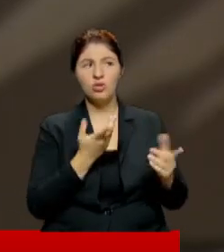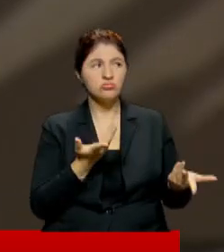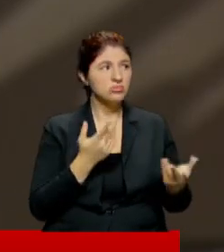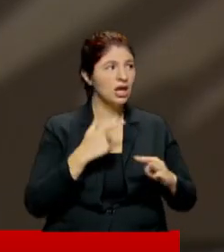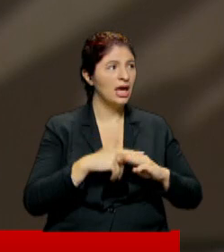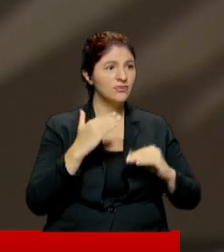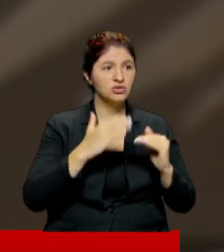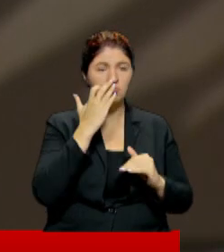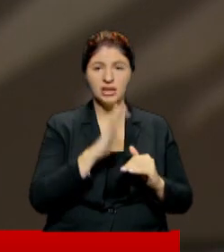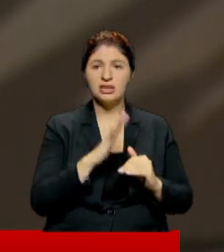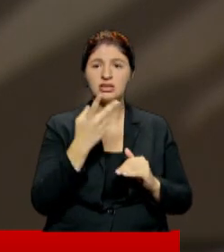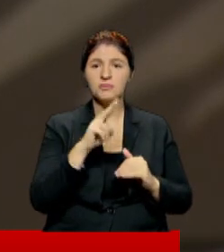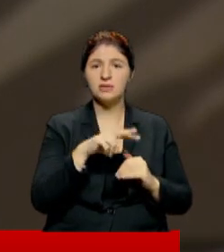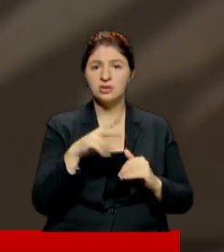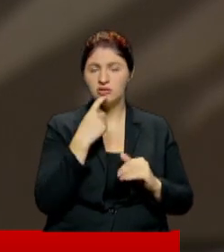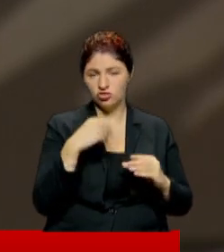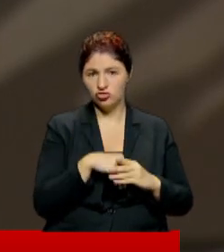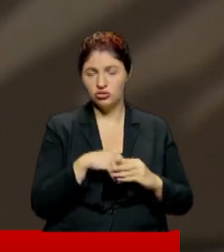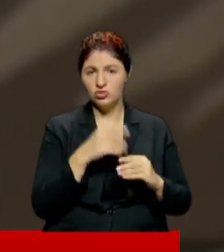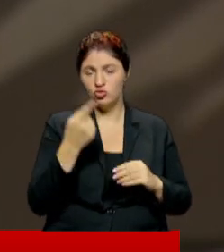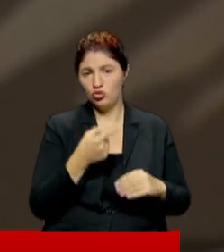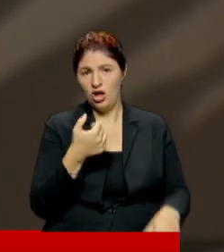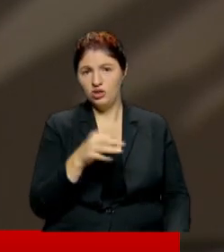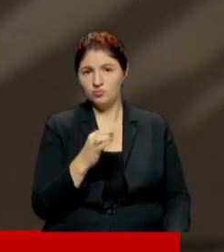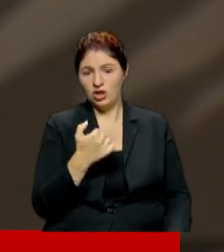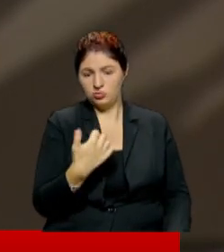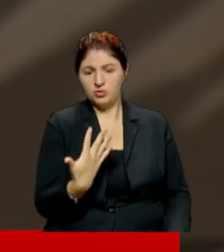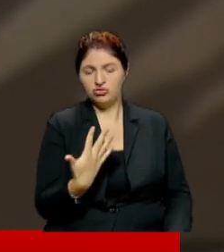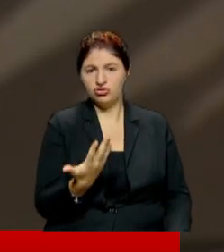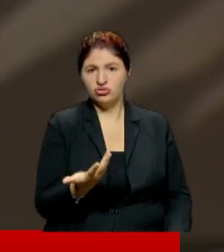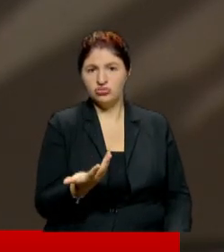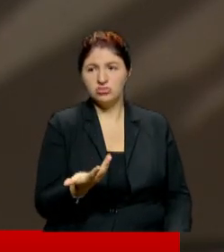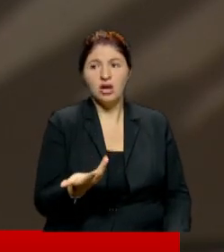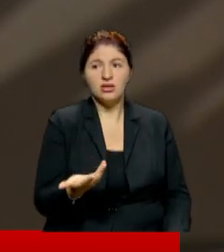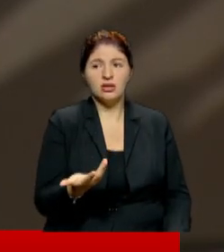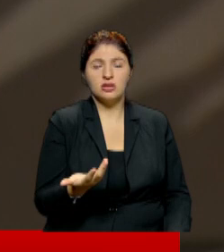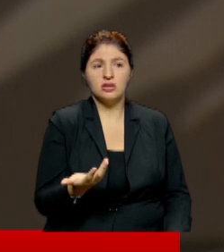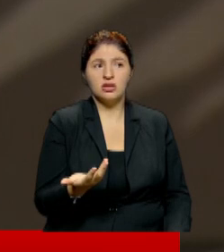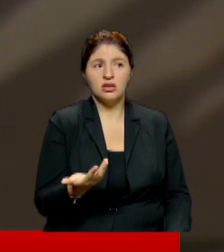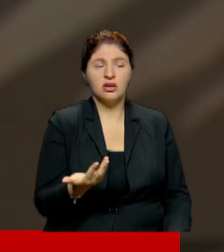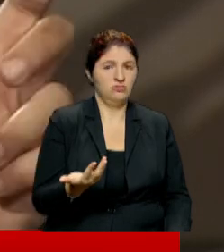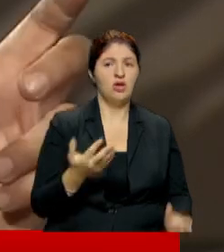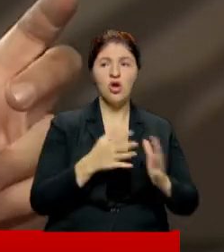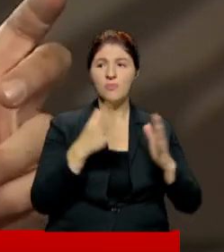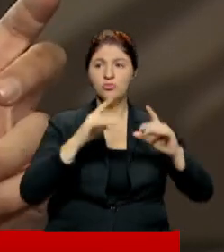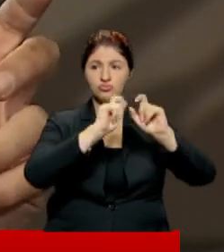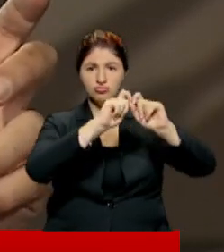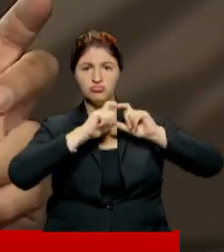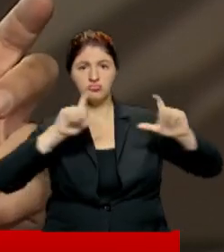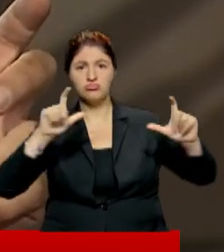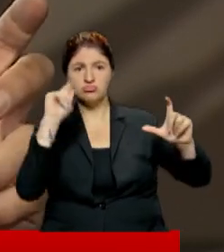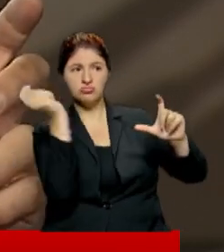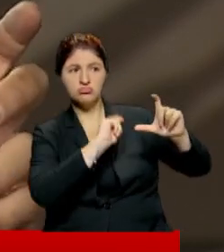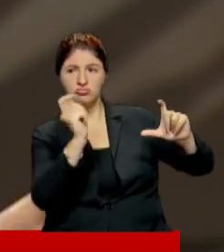şimdi enflasyon beklenti 2022 yılı için yüzde altmış beş beş yani büyük puntolarda